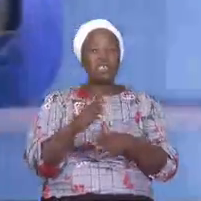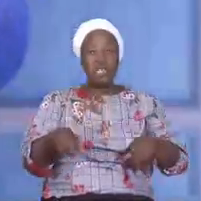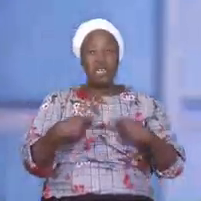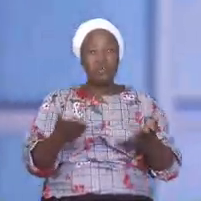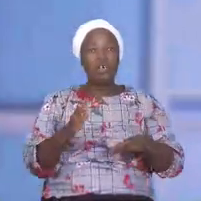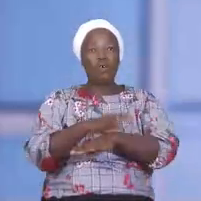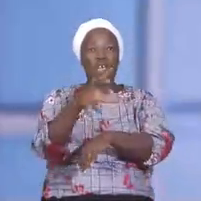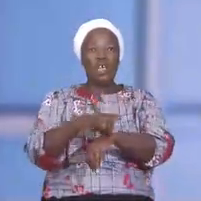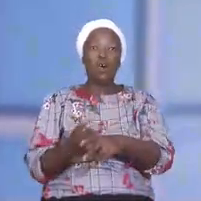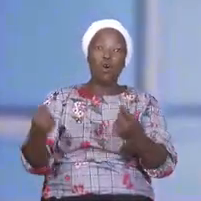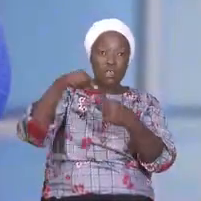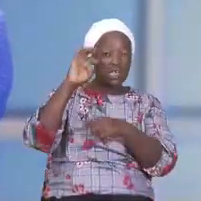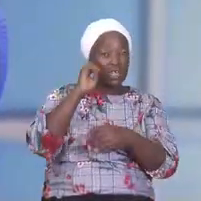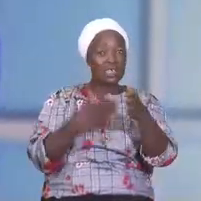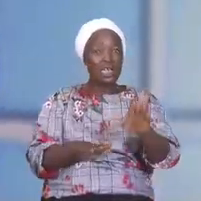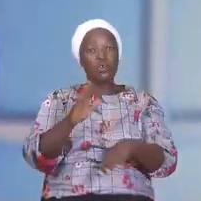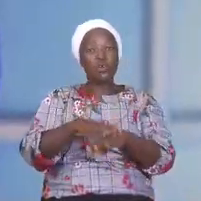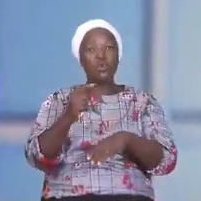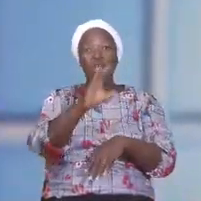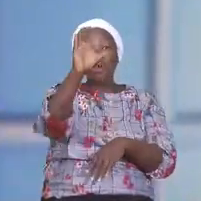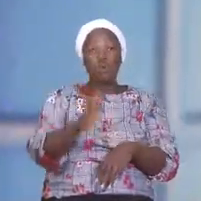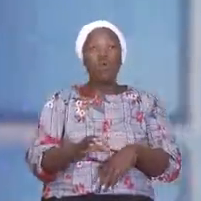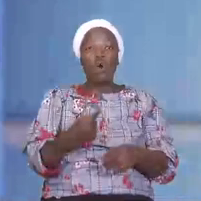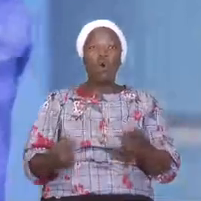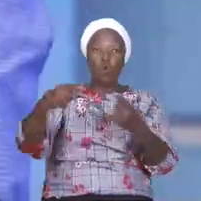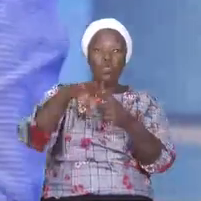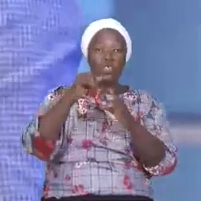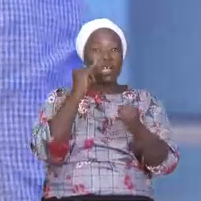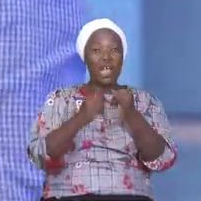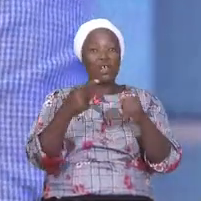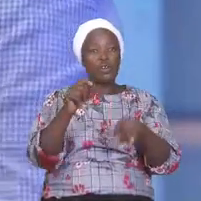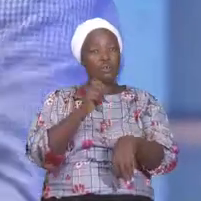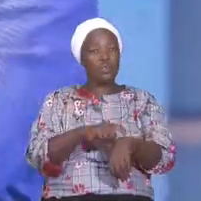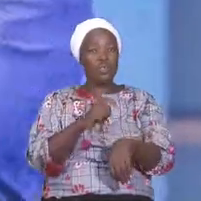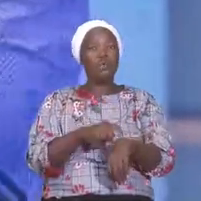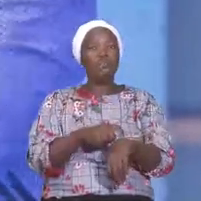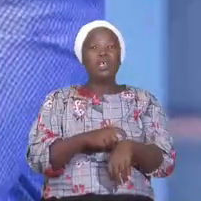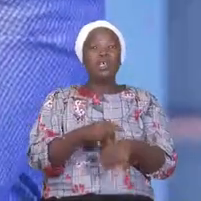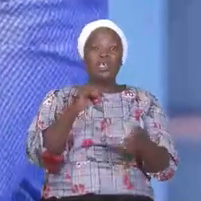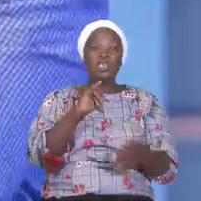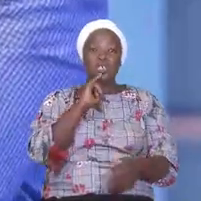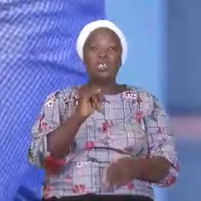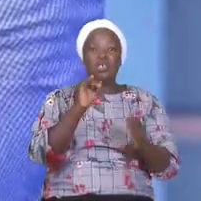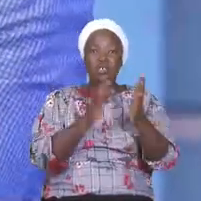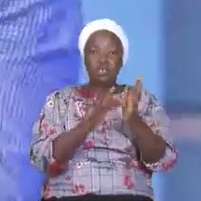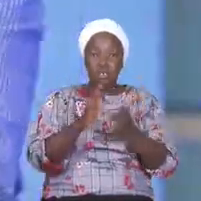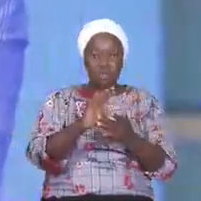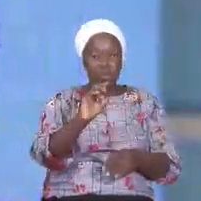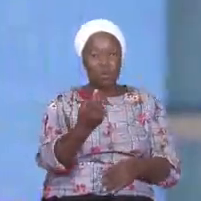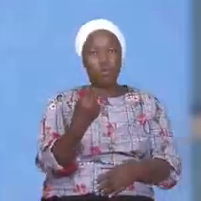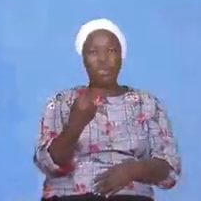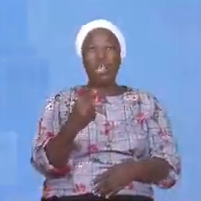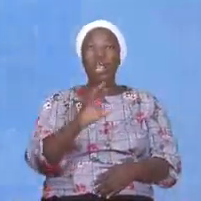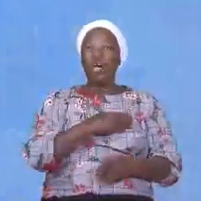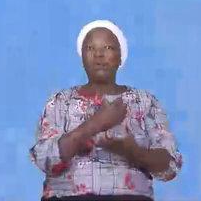Sauveur. Et depuis ce temps-là, il a vécu sur la terre jusqu'à sa mort sur la croix. Jusqu'à la